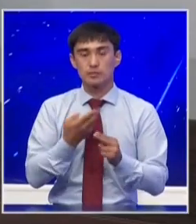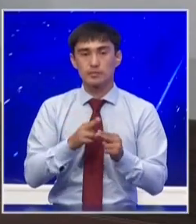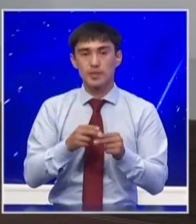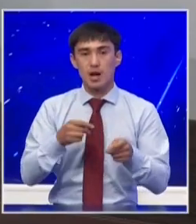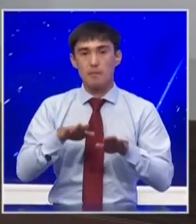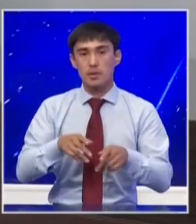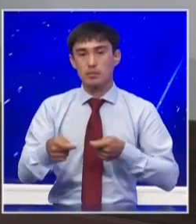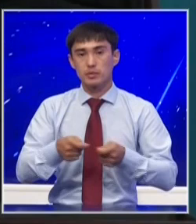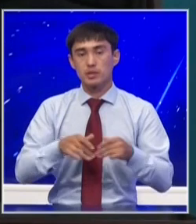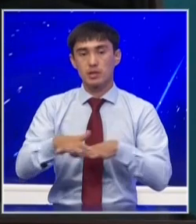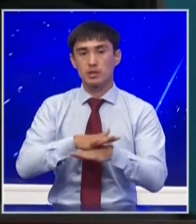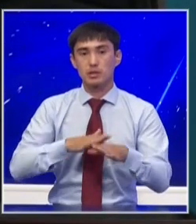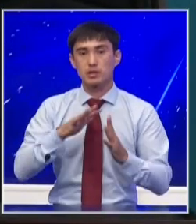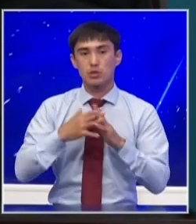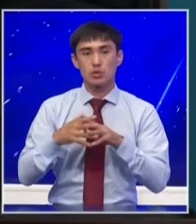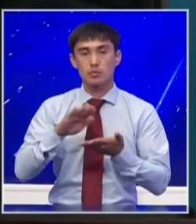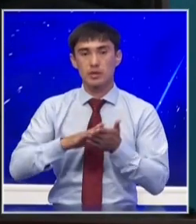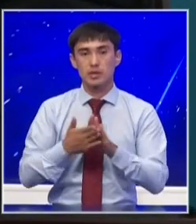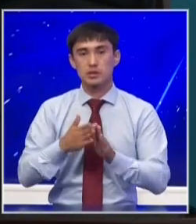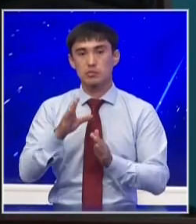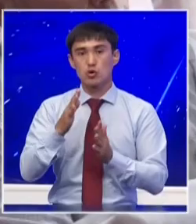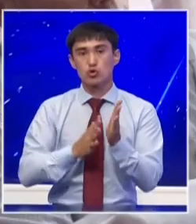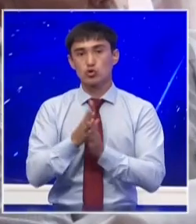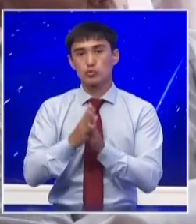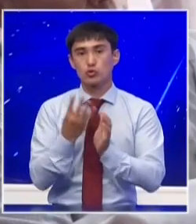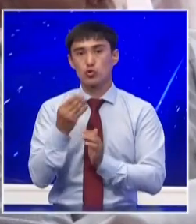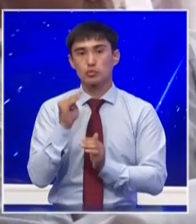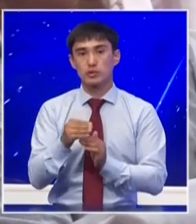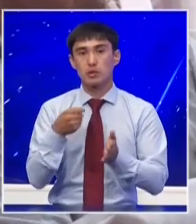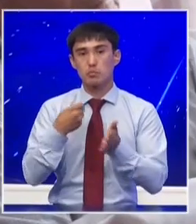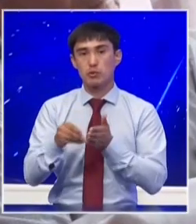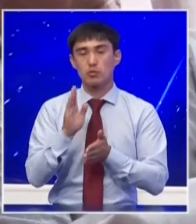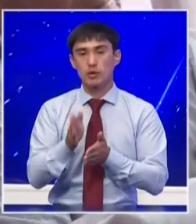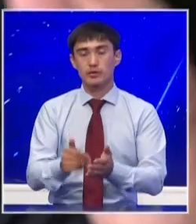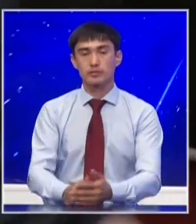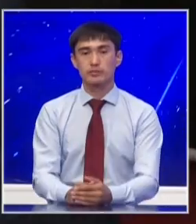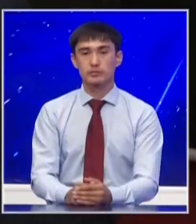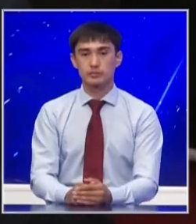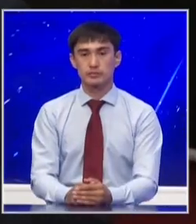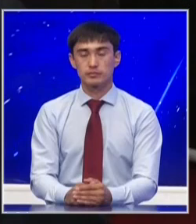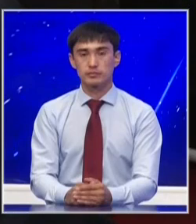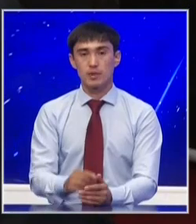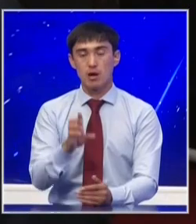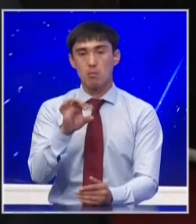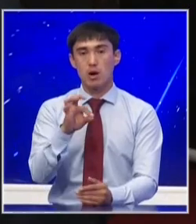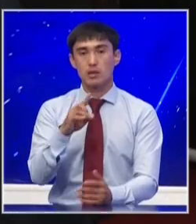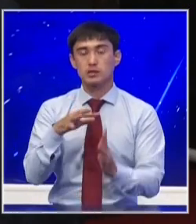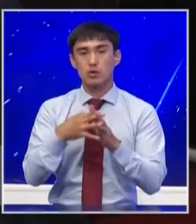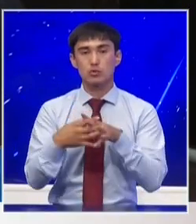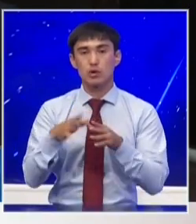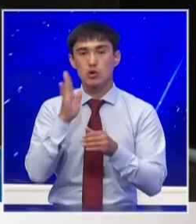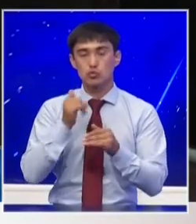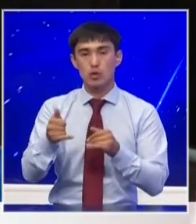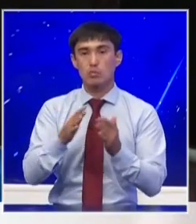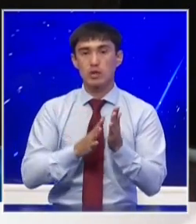билік қарапайым халыққа шаруалармен келісіп шөпті 4000-нан алып беріп жатқанын айтады. Бақанас ауылында суармалы жер жоқ. Бұл